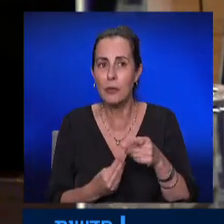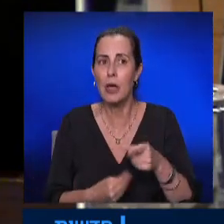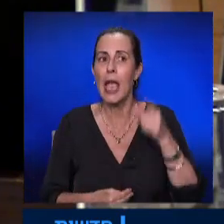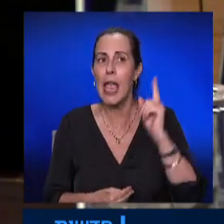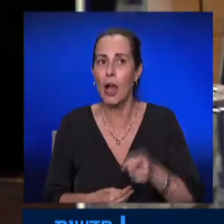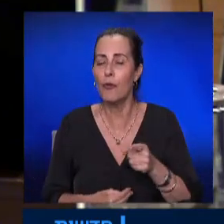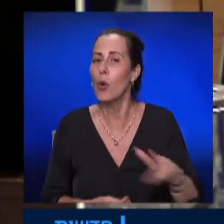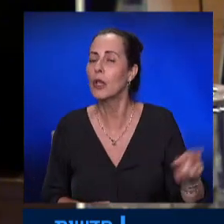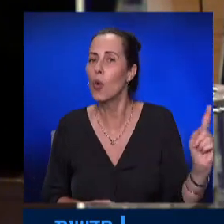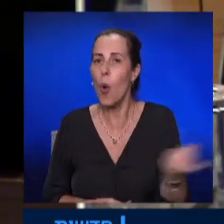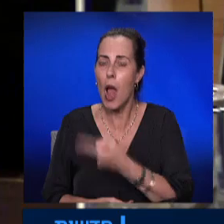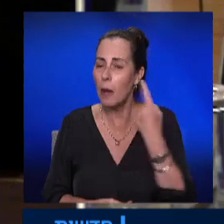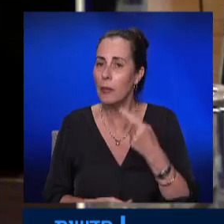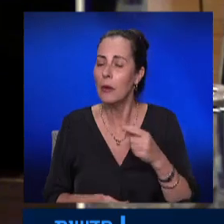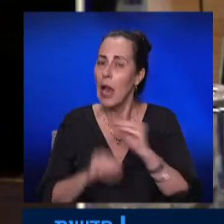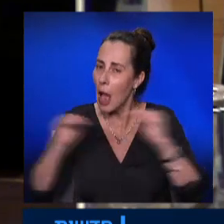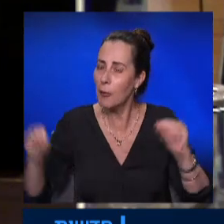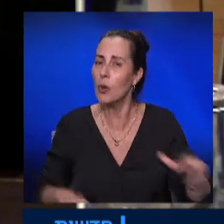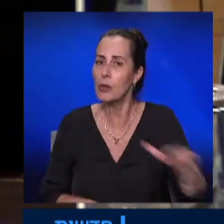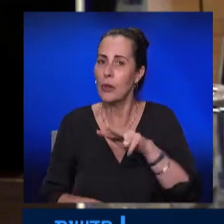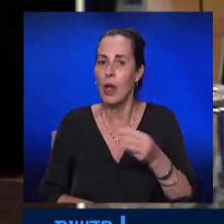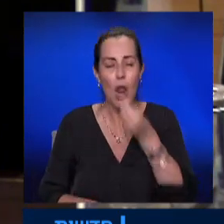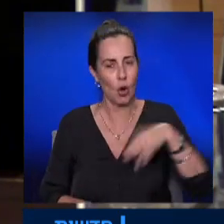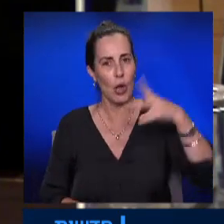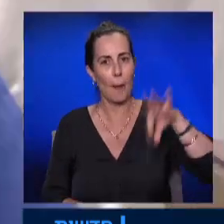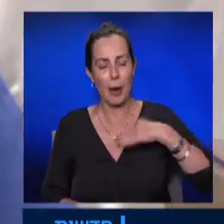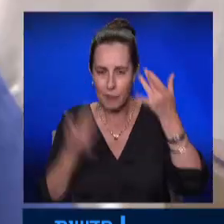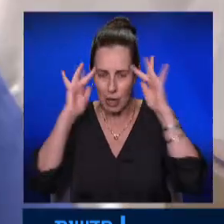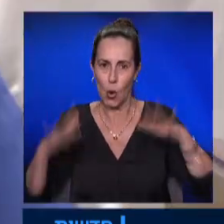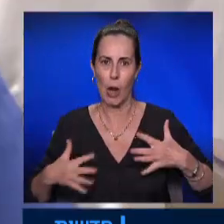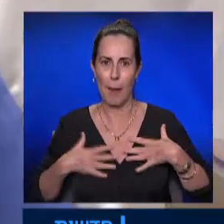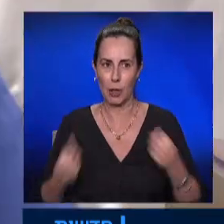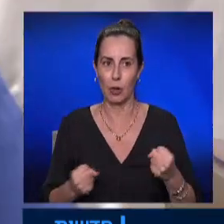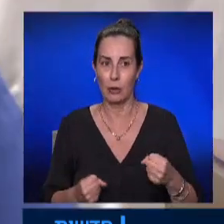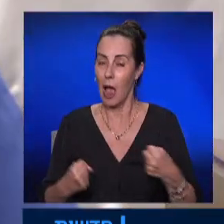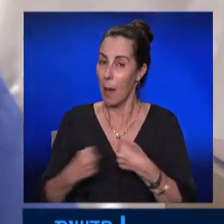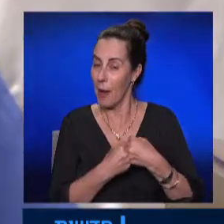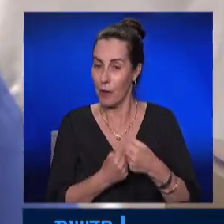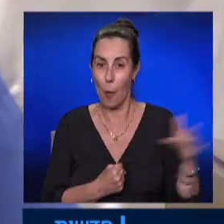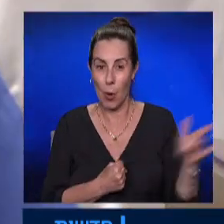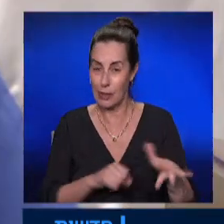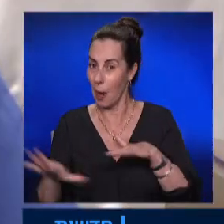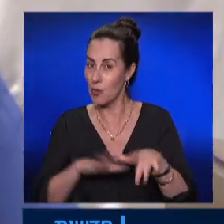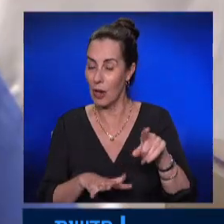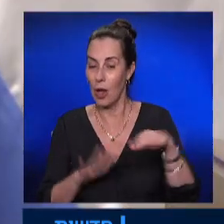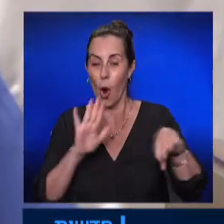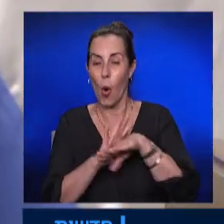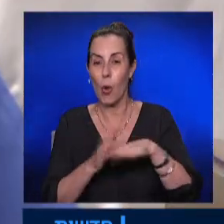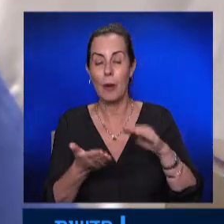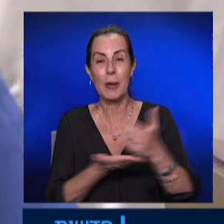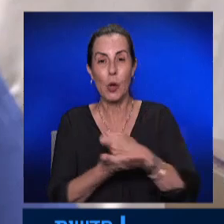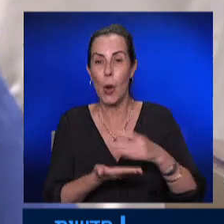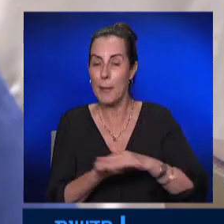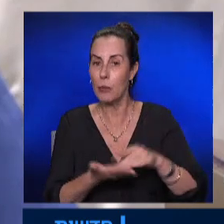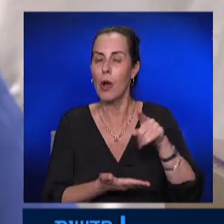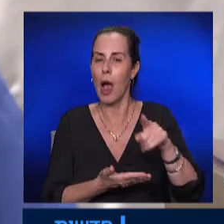את הציבור, יחנכו את הציבור, סליחה, לאכול בריא יותר וידאוג לבריאות שלהם. במאבק בין האופוזיציה לקואליציה על חוק שכר מינימום, היא